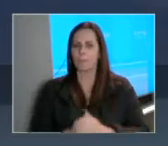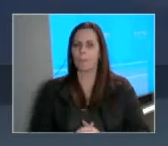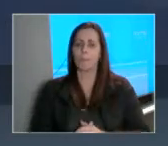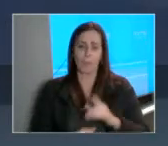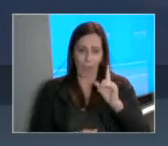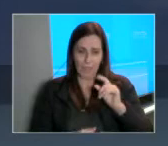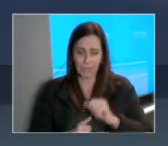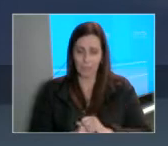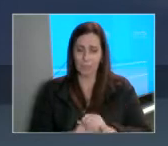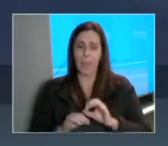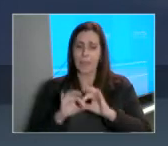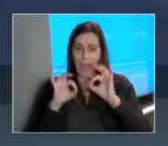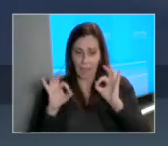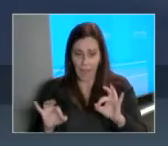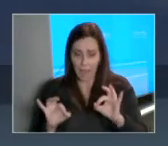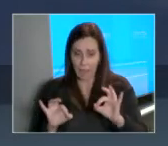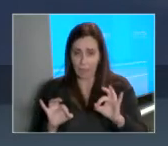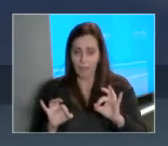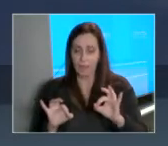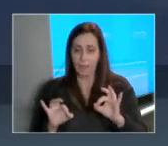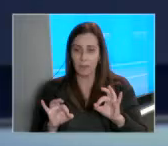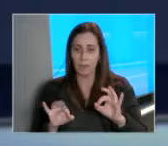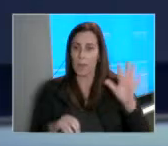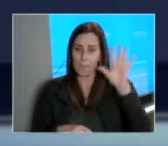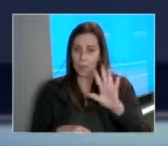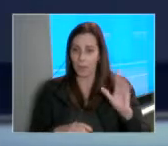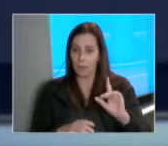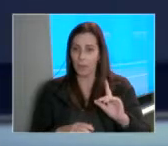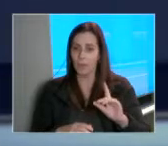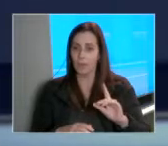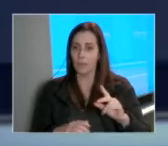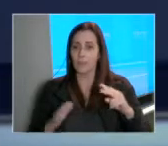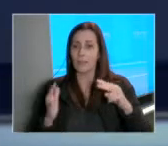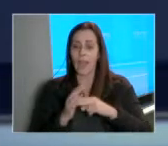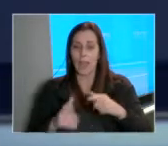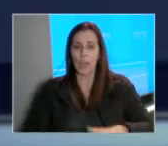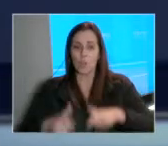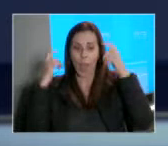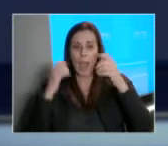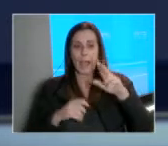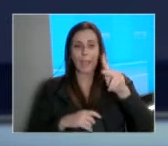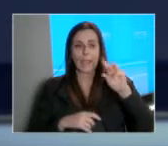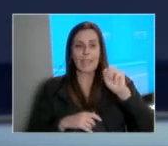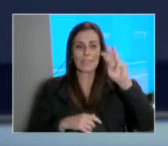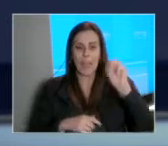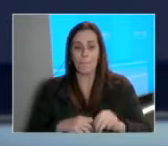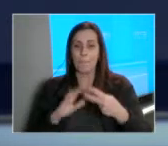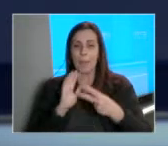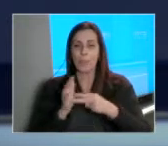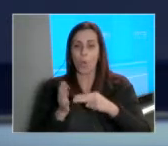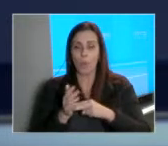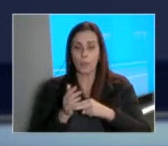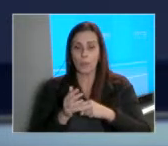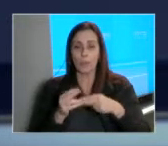אז נתחיל קודם כל ברקע. תחנת כוח קסם מתוכננת